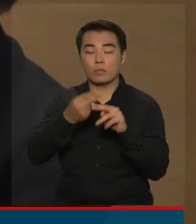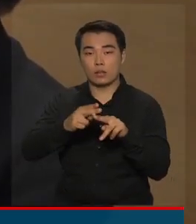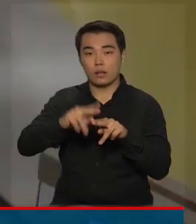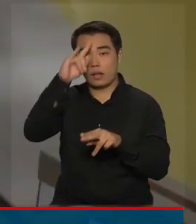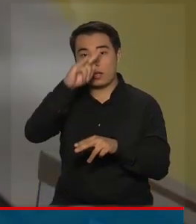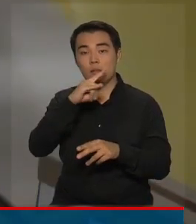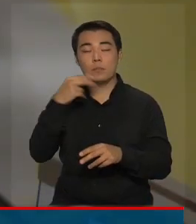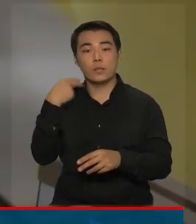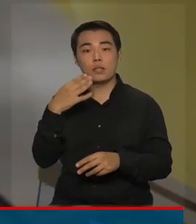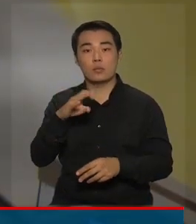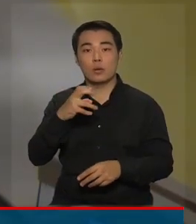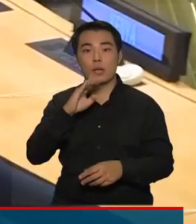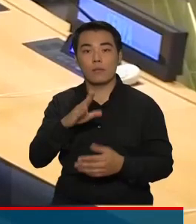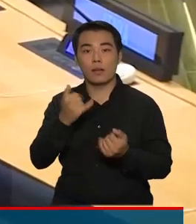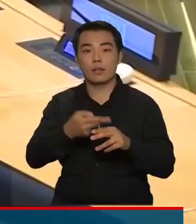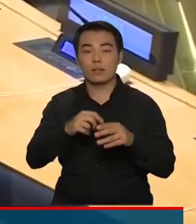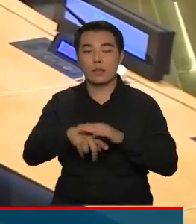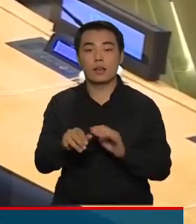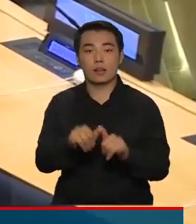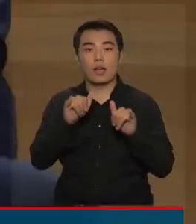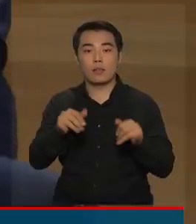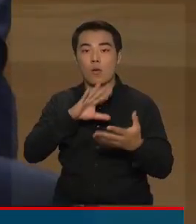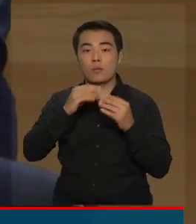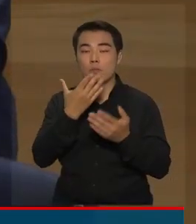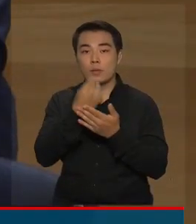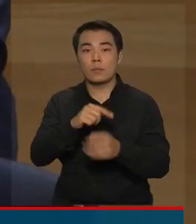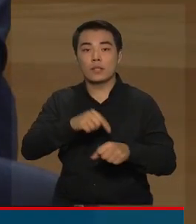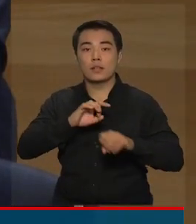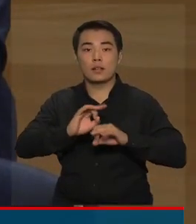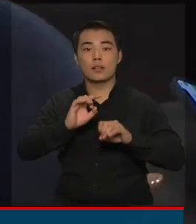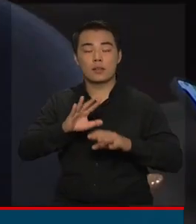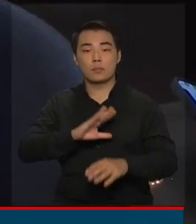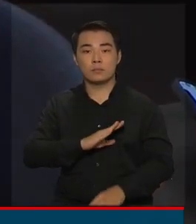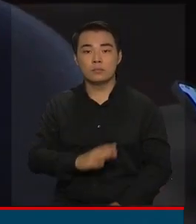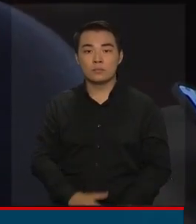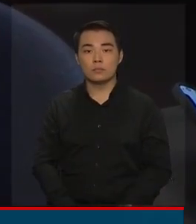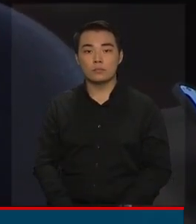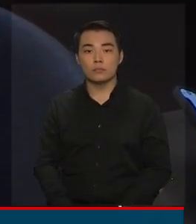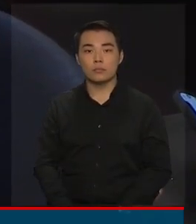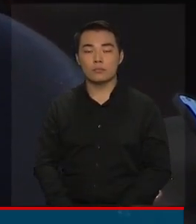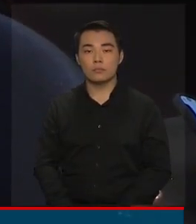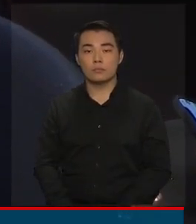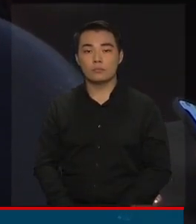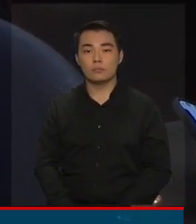президенті Қасым-Жомарт Тоқаев тұрақты дамуға қатысты тұрлаулы ойын отырыста ашық айтты.